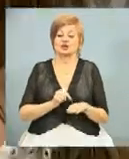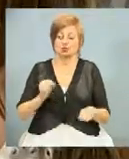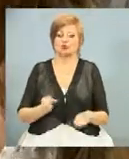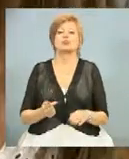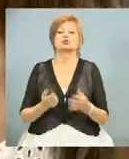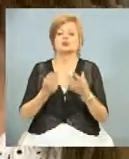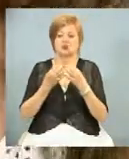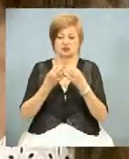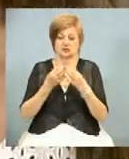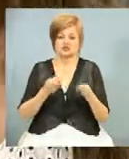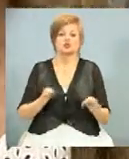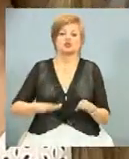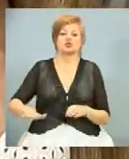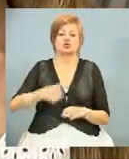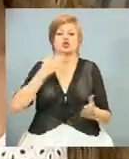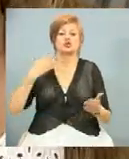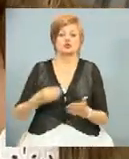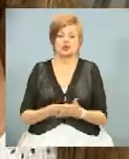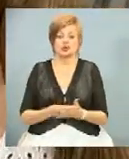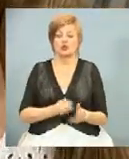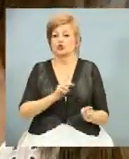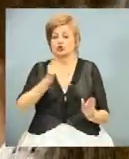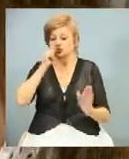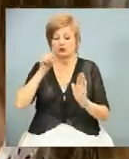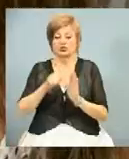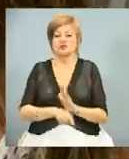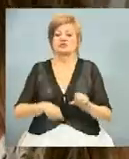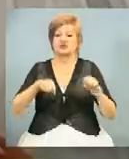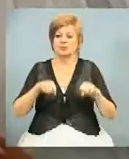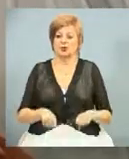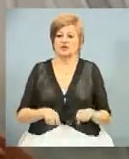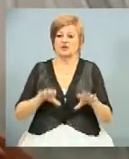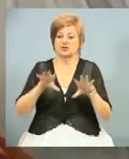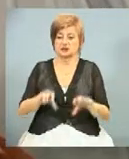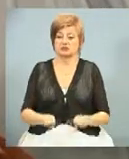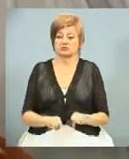суверенною, яка має свою територію і на яку ніхто не мусить права. Що робити?